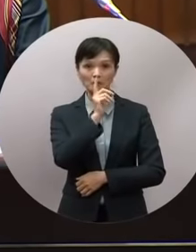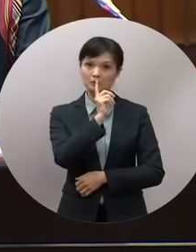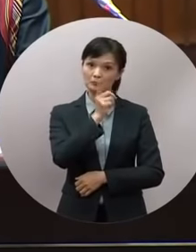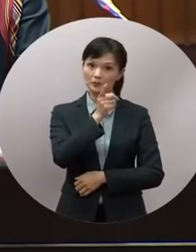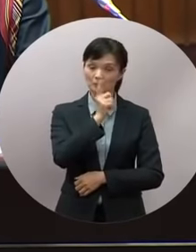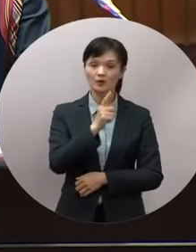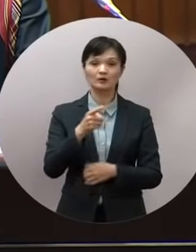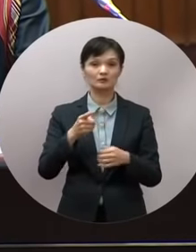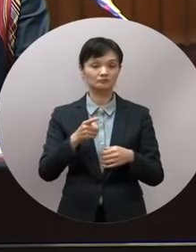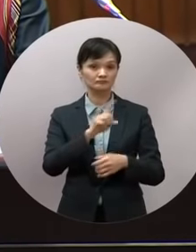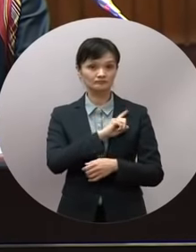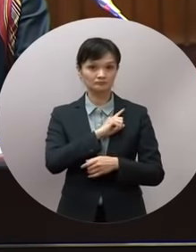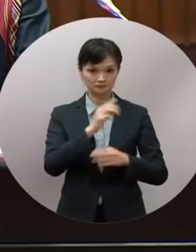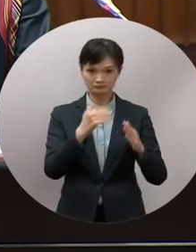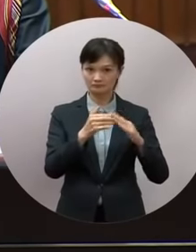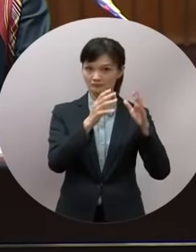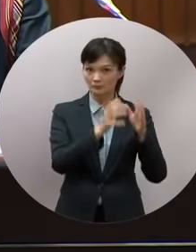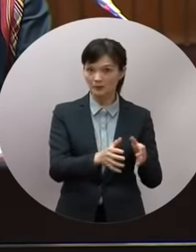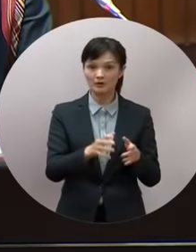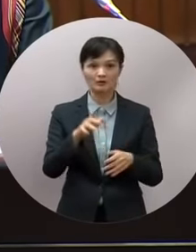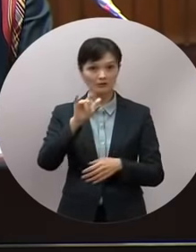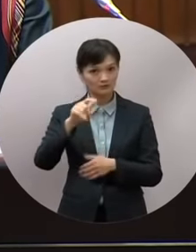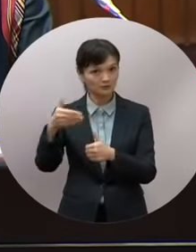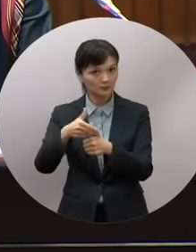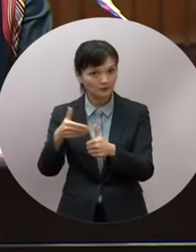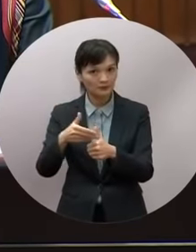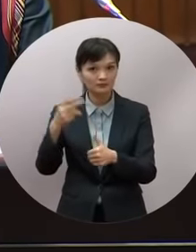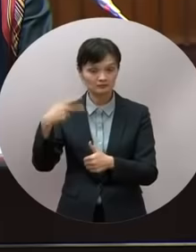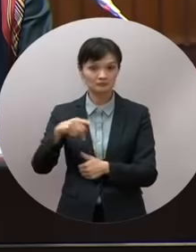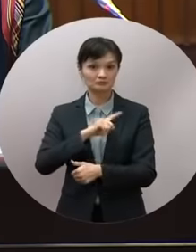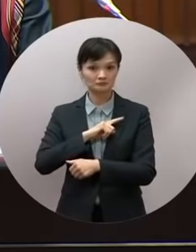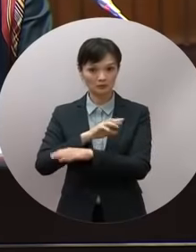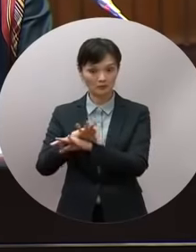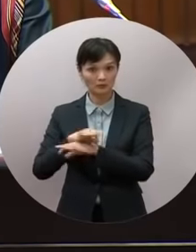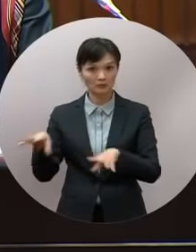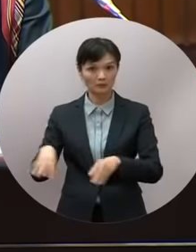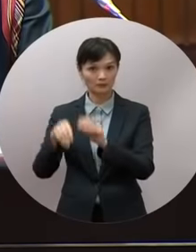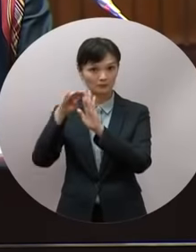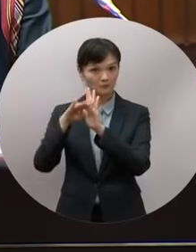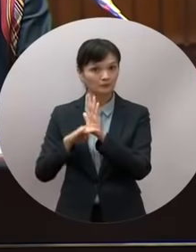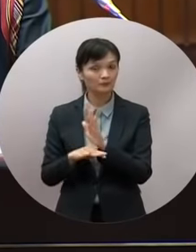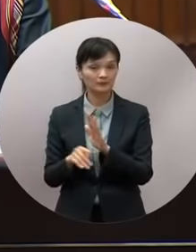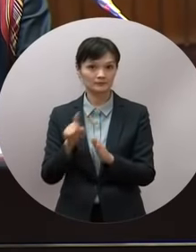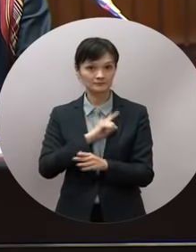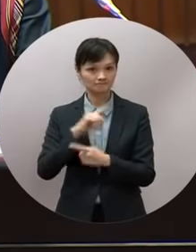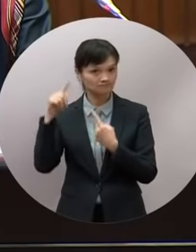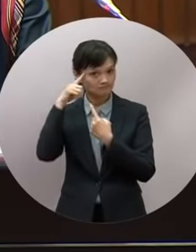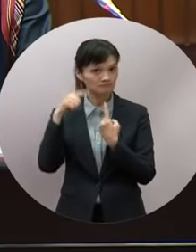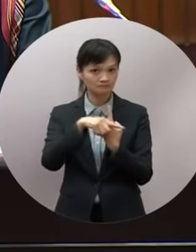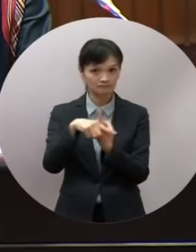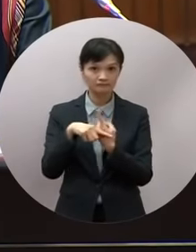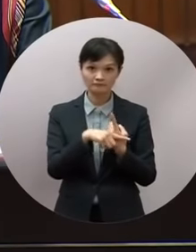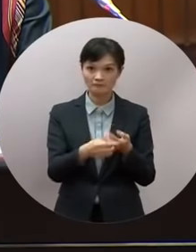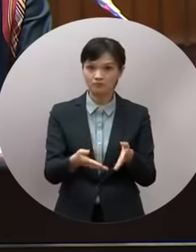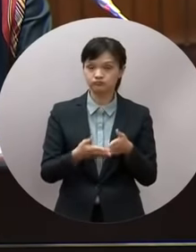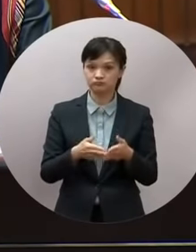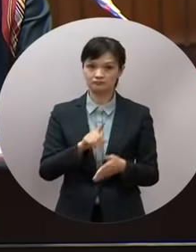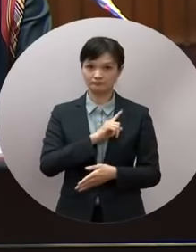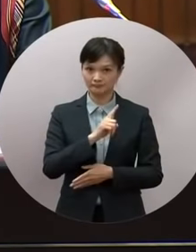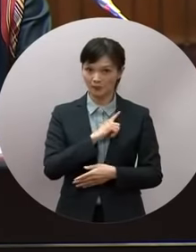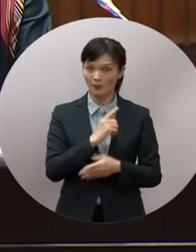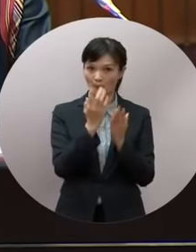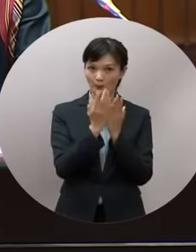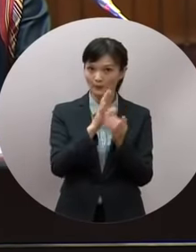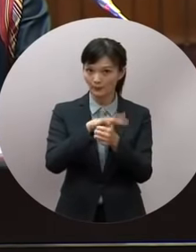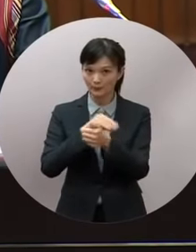训自己的老师，编写自己的教材，制定自己的课纲还有课程。我们要透过自主自觉的学习，